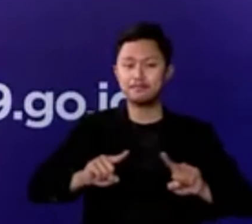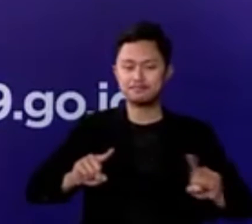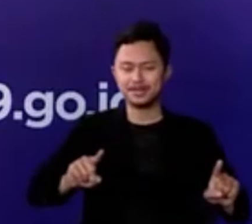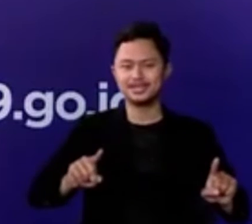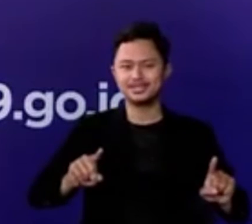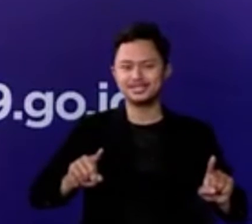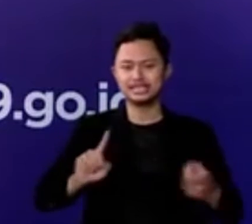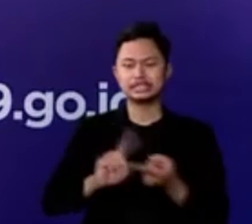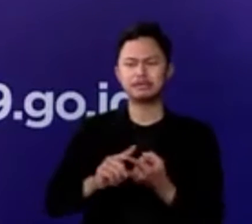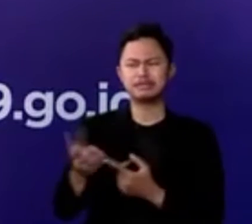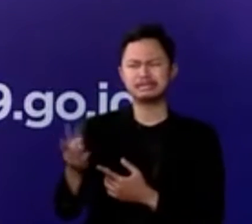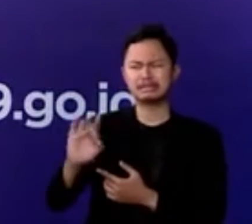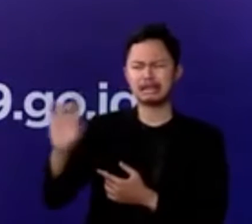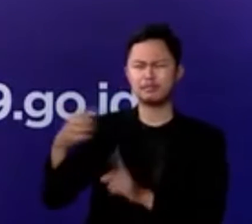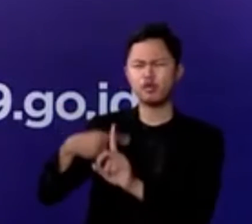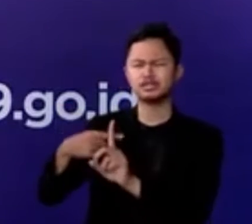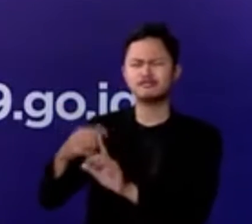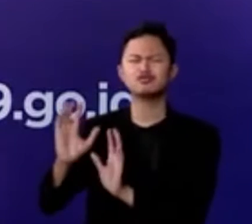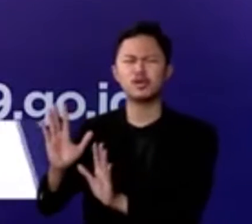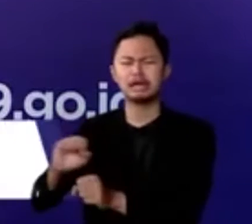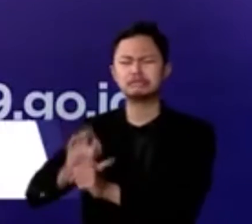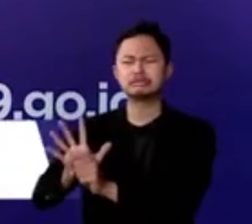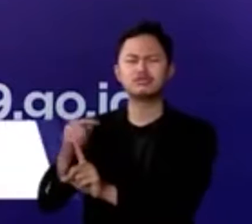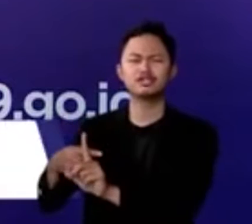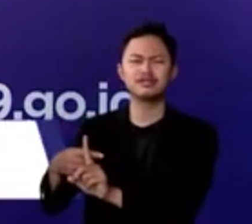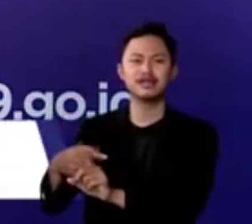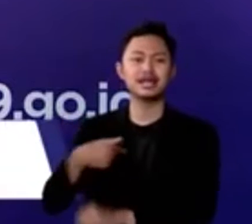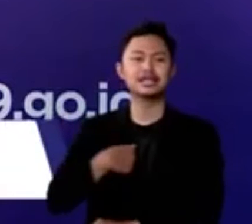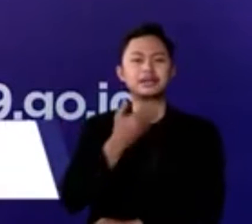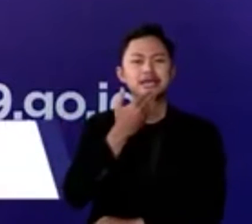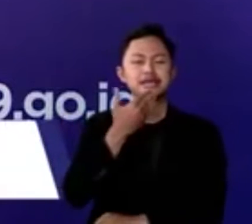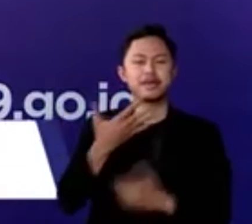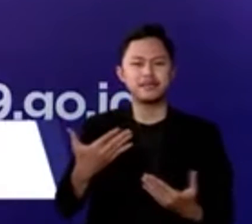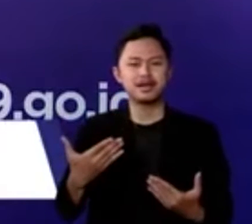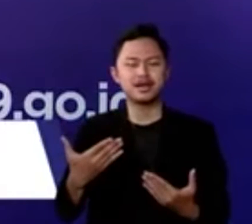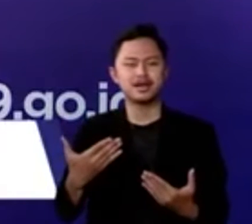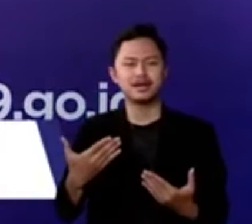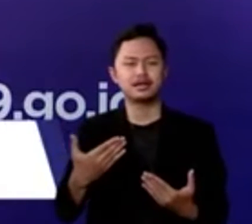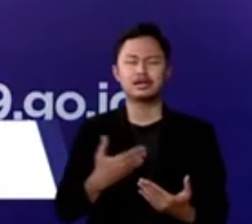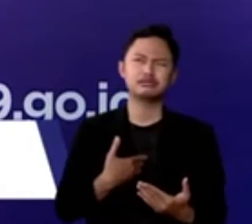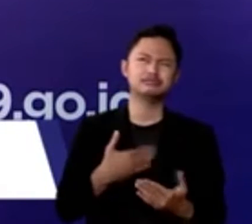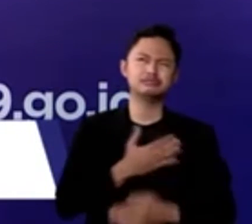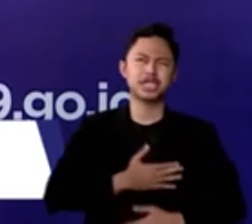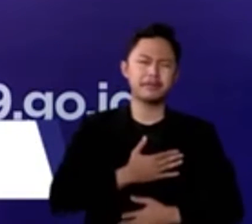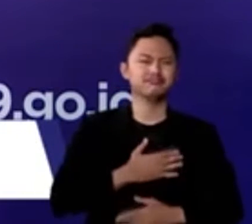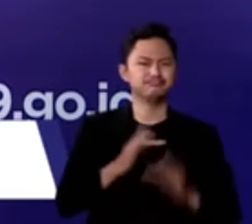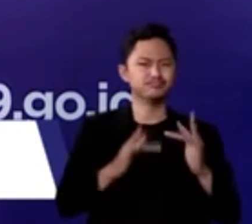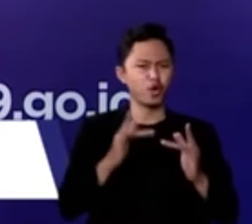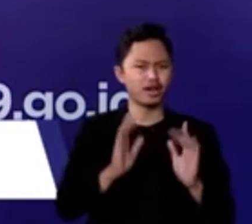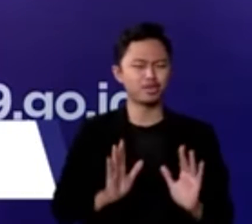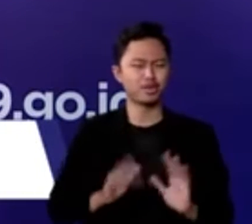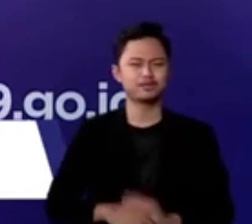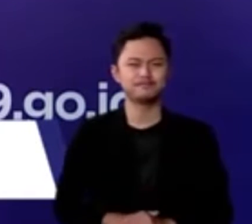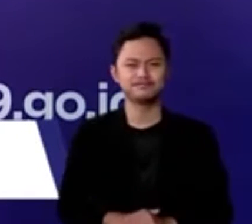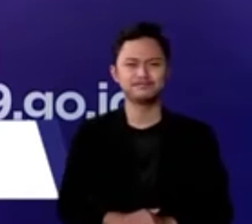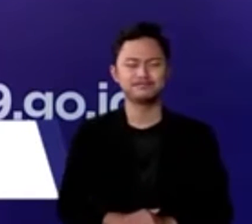kebanyakan teman-teman juga udah banyak yang kena ya gitu kan jadi saya kebanyakan lebih sering prepare untuk online gitu kan Nah